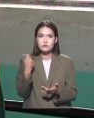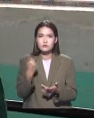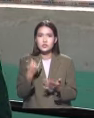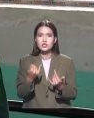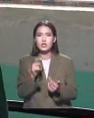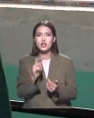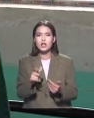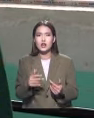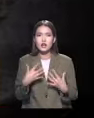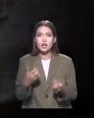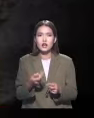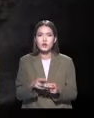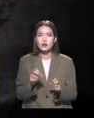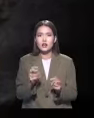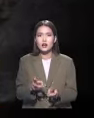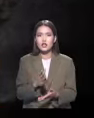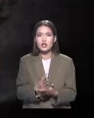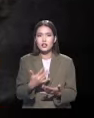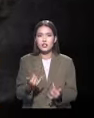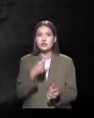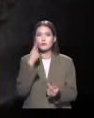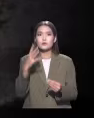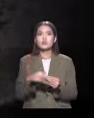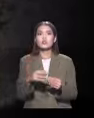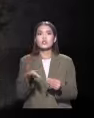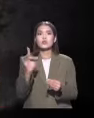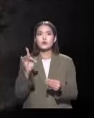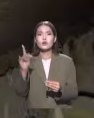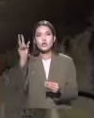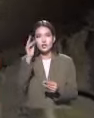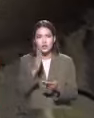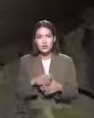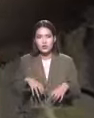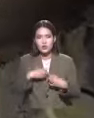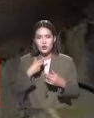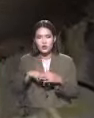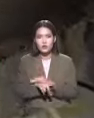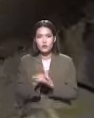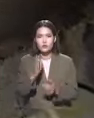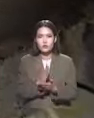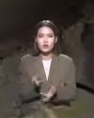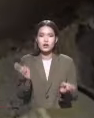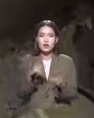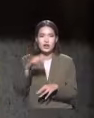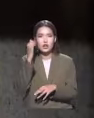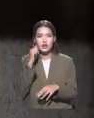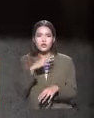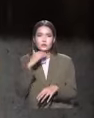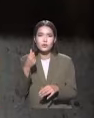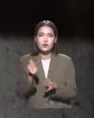енді білмейміз енді кім істейді мынаны. Мұнан кейін жертөлені көрдік. Оның іші қорқынышты. Шатырдан аққан жаңбыр суы жертөлеге жеткен.